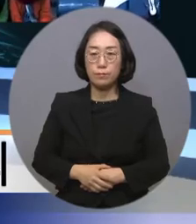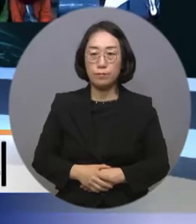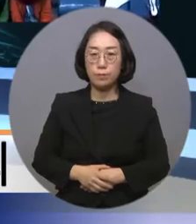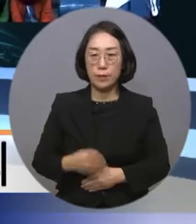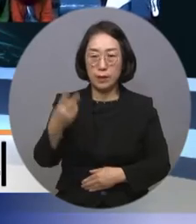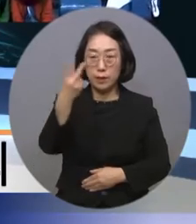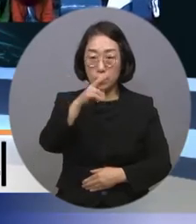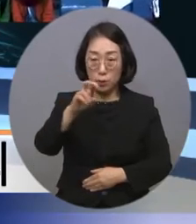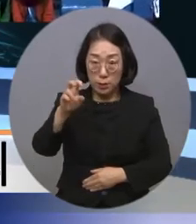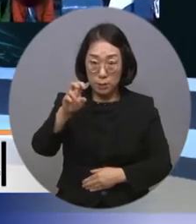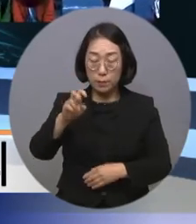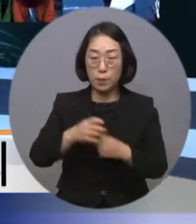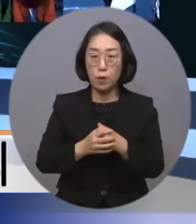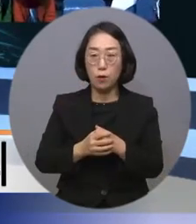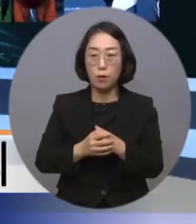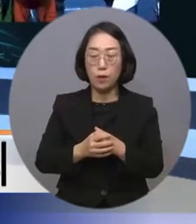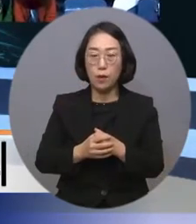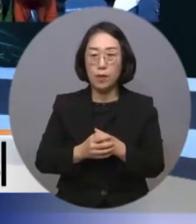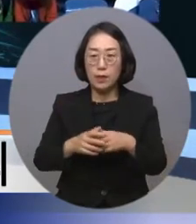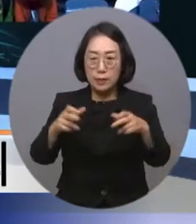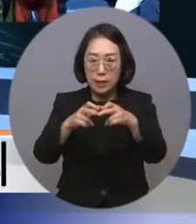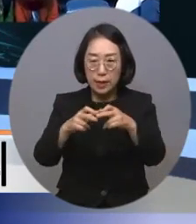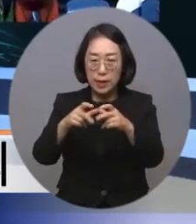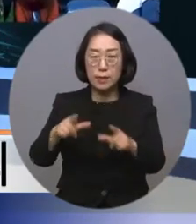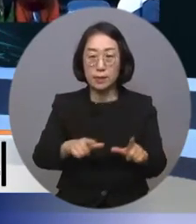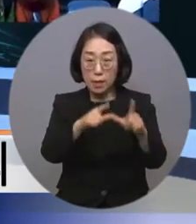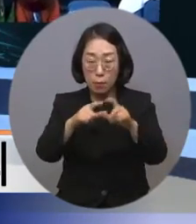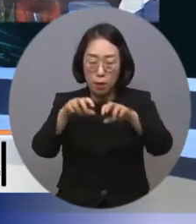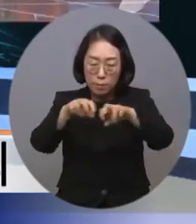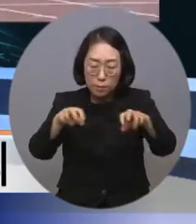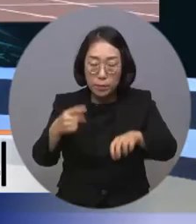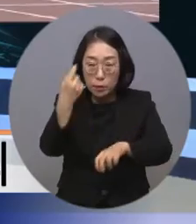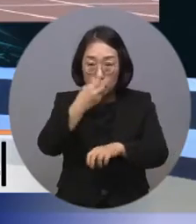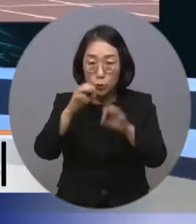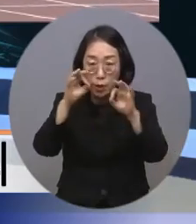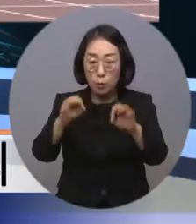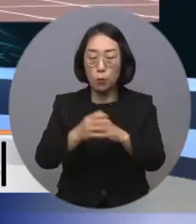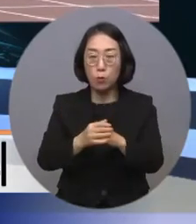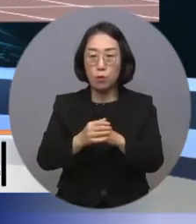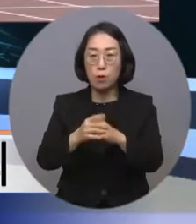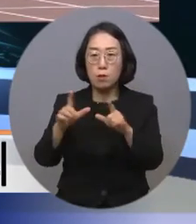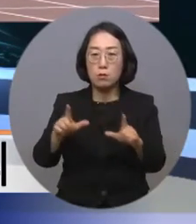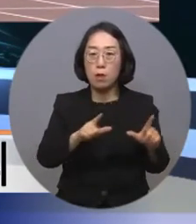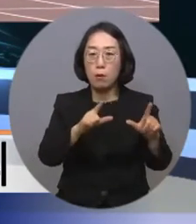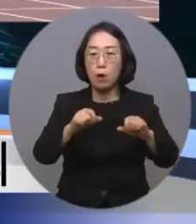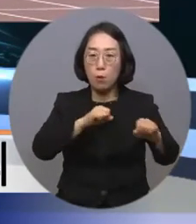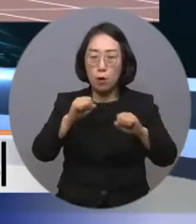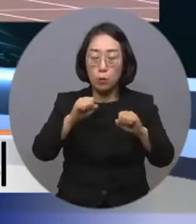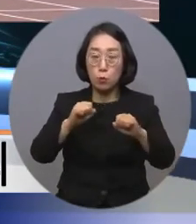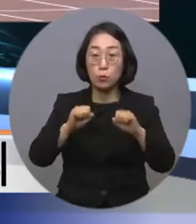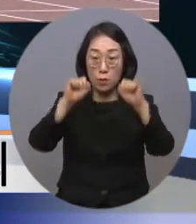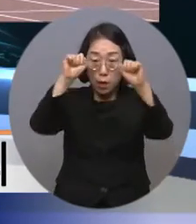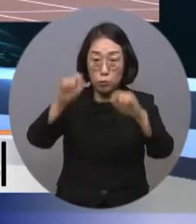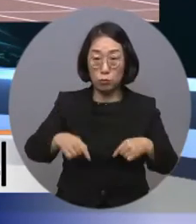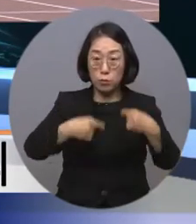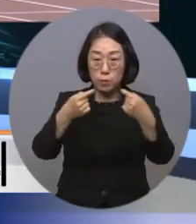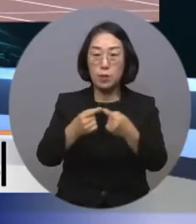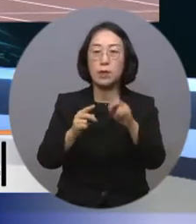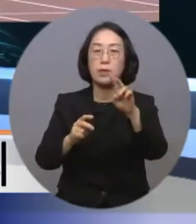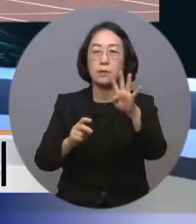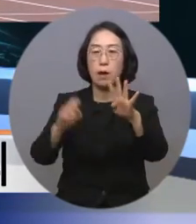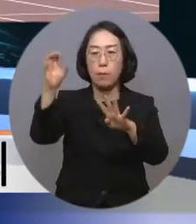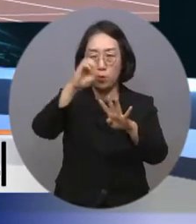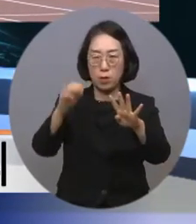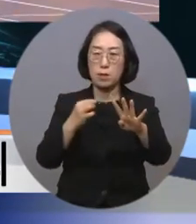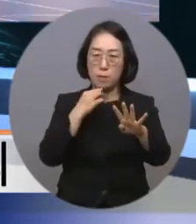2020년 장애인 생활체육 실태조사에 따르면 장애인 생활체육 참여율은 24% 정도에 불과한 실정입니다